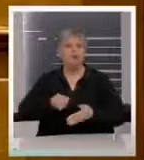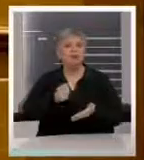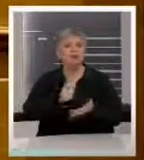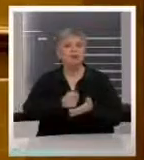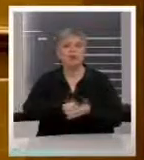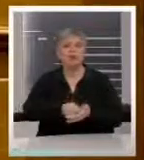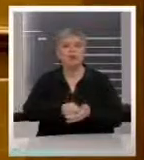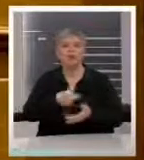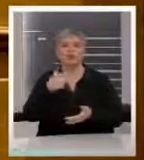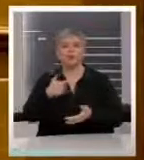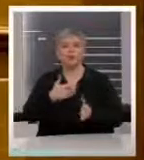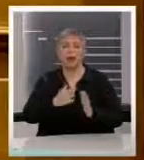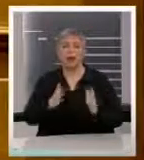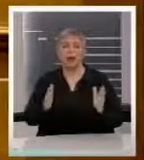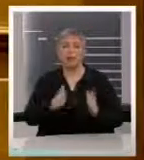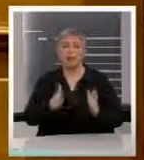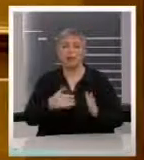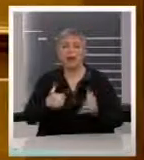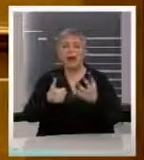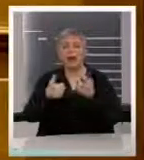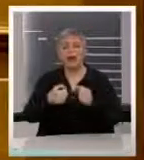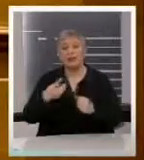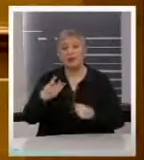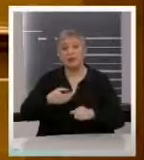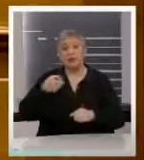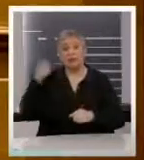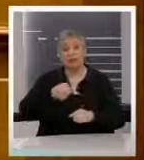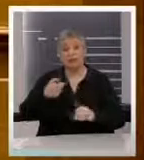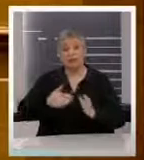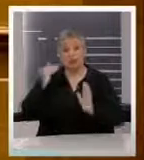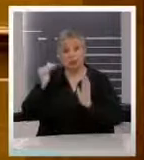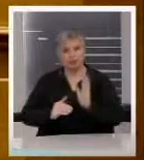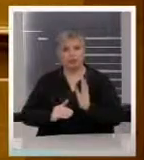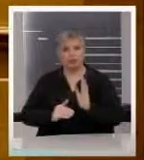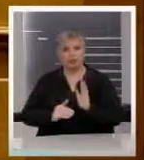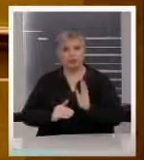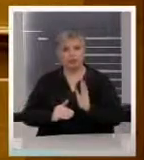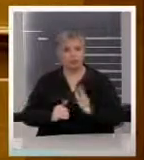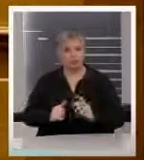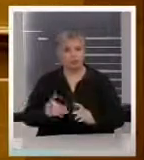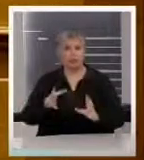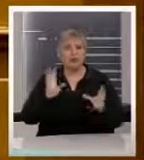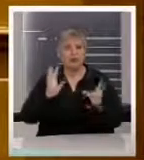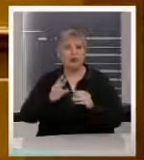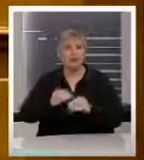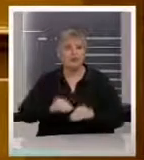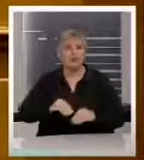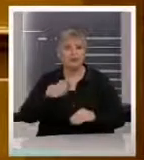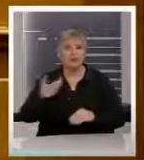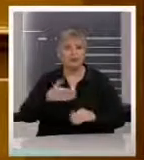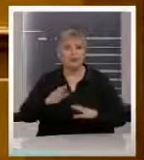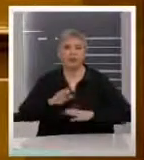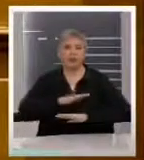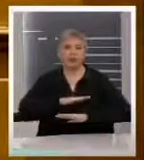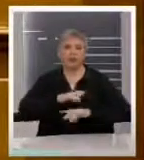διάστημα κοιμάνθηκε σε ποσοστά περί του 68%. Συνοπτικά δηλαδή, όπως προανέφερα, η μείωση του προϋπολογισμού του Υπουργείου Εθνικής